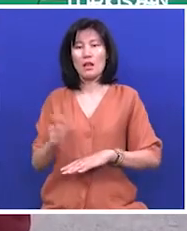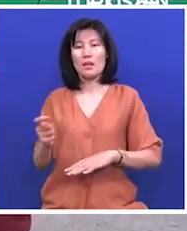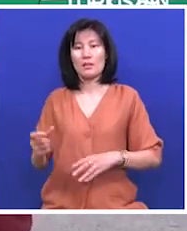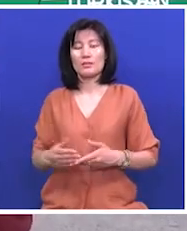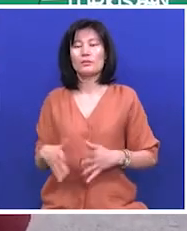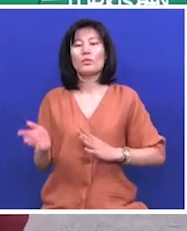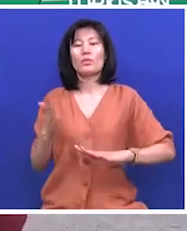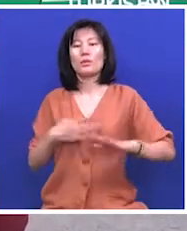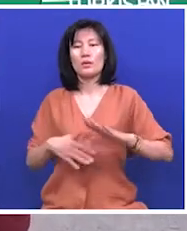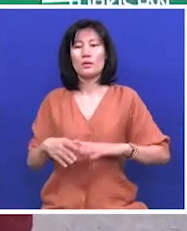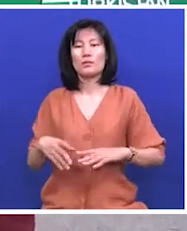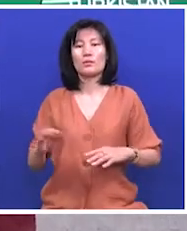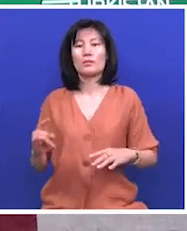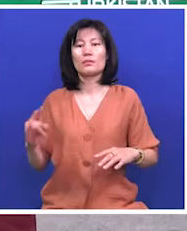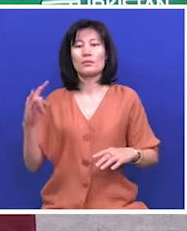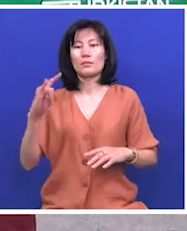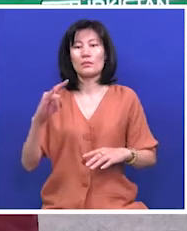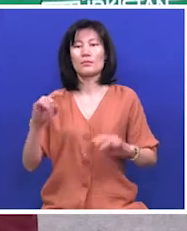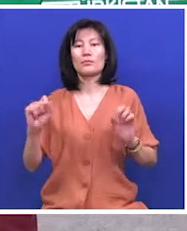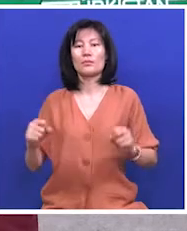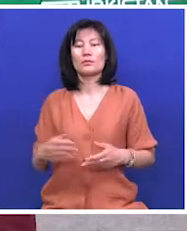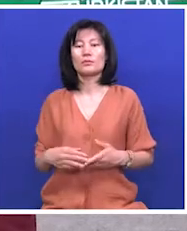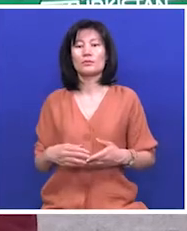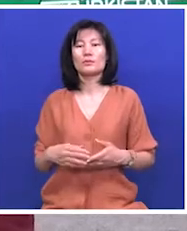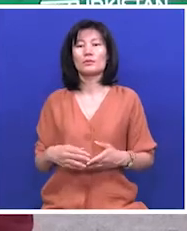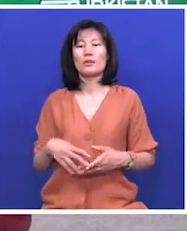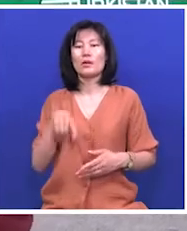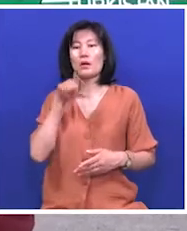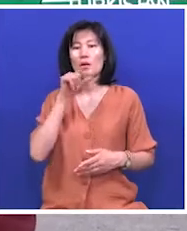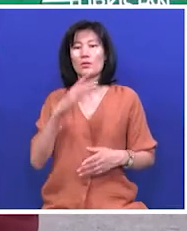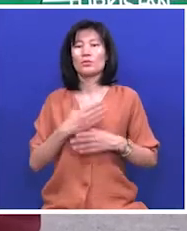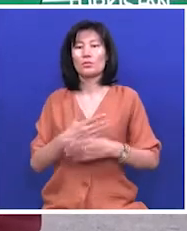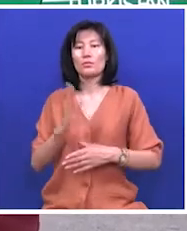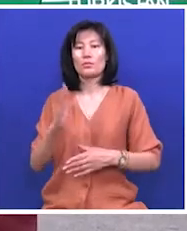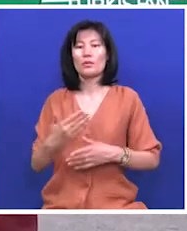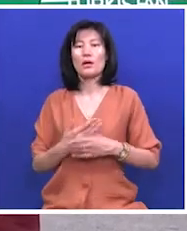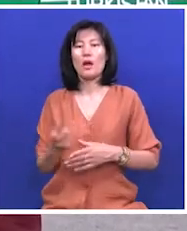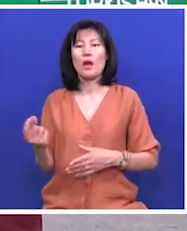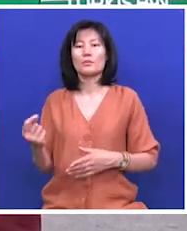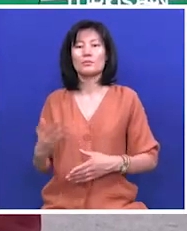халықтың әйтеуір қарғаштың қанатын айтсын сепкендей болса да шамалы болса да жәрдеміз